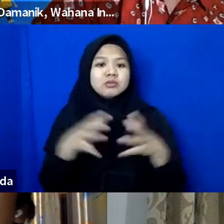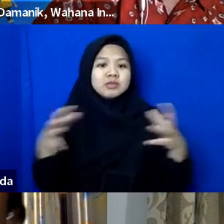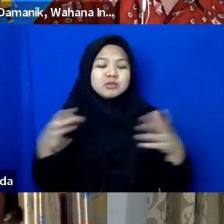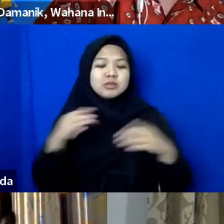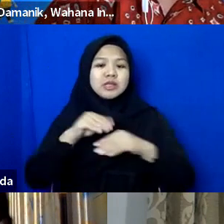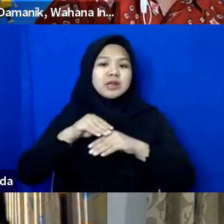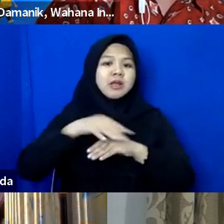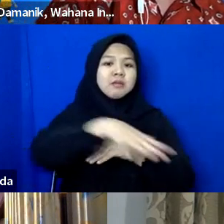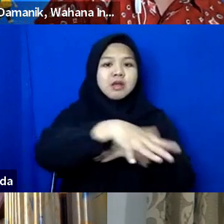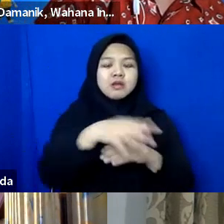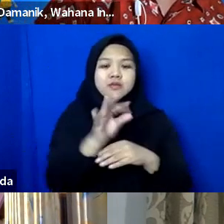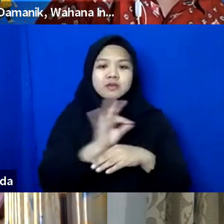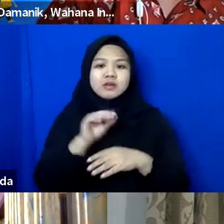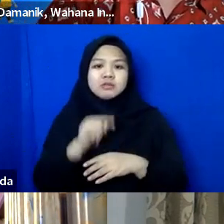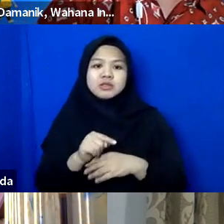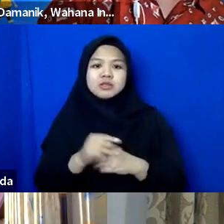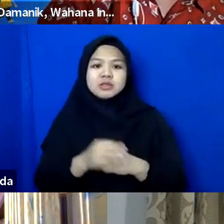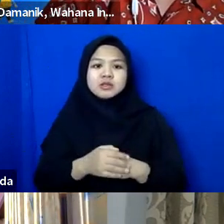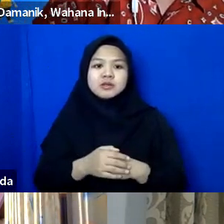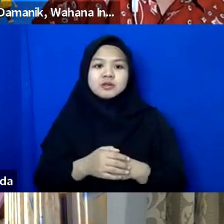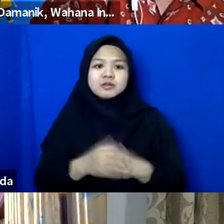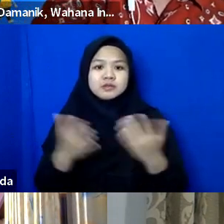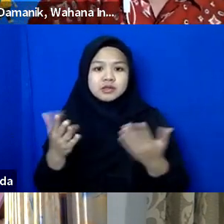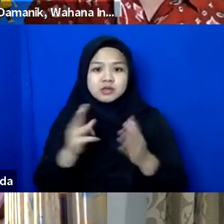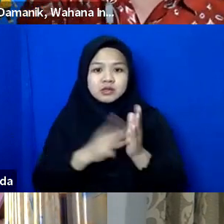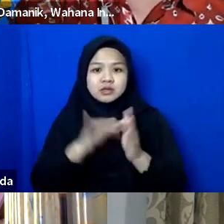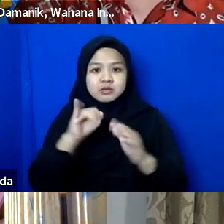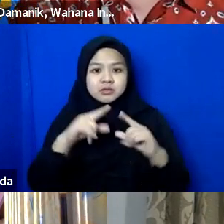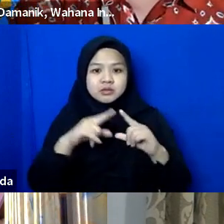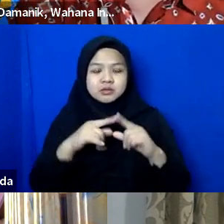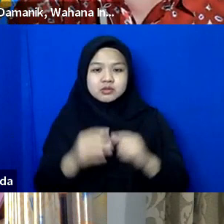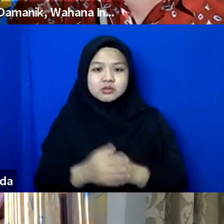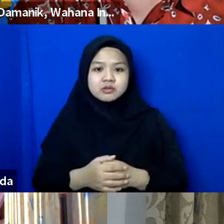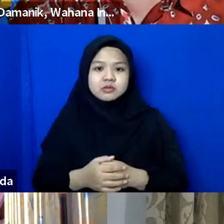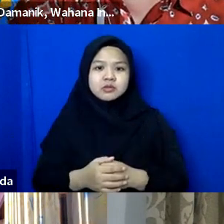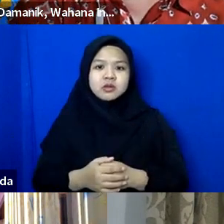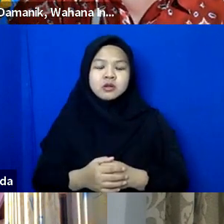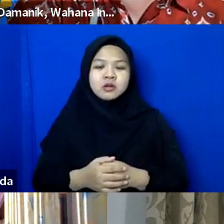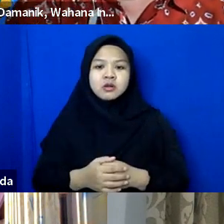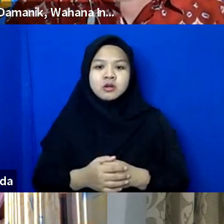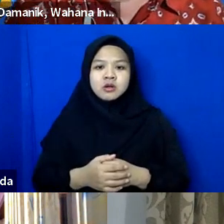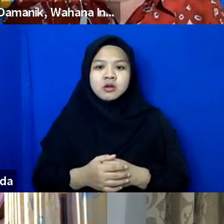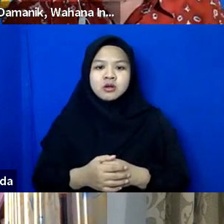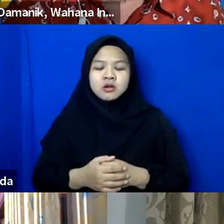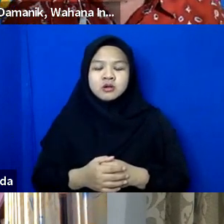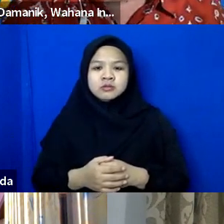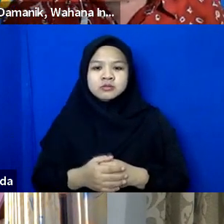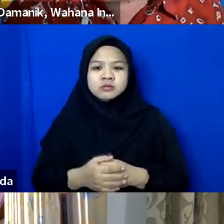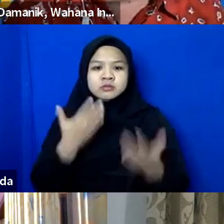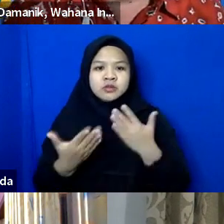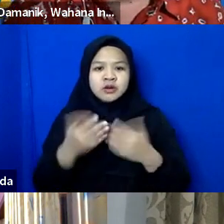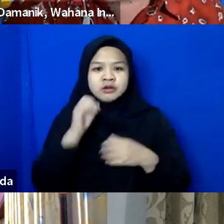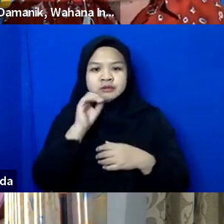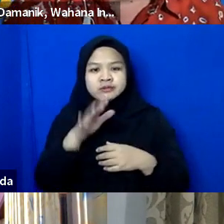impact dari film ini silakan Mbak Mila menyampaikan dan barangkali